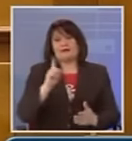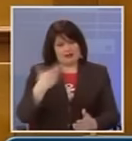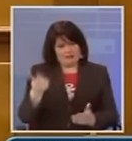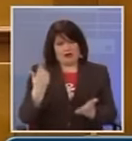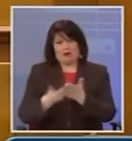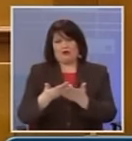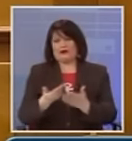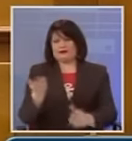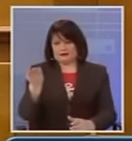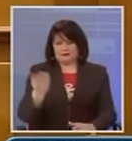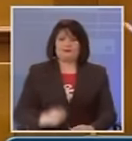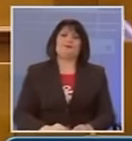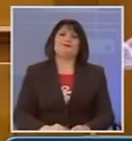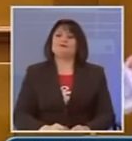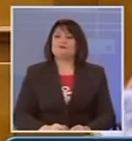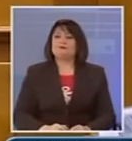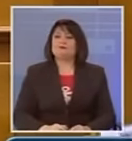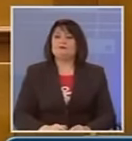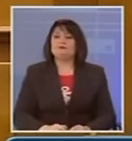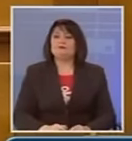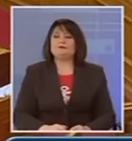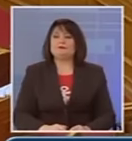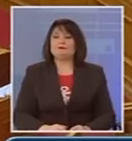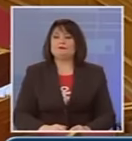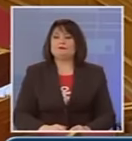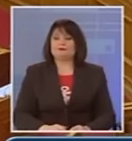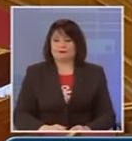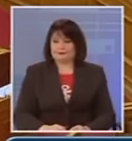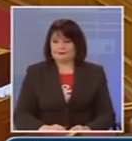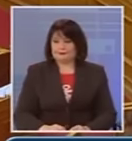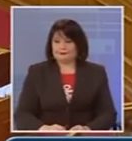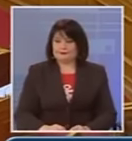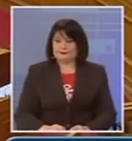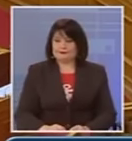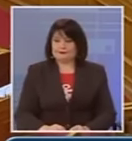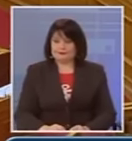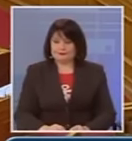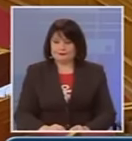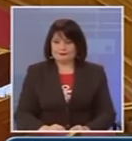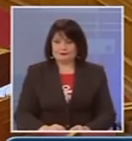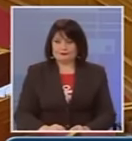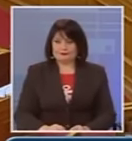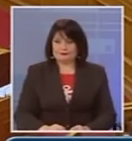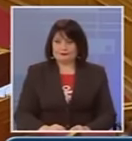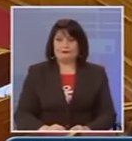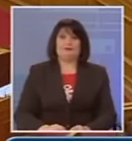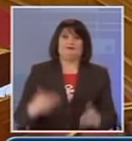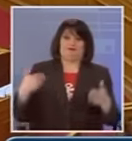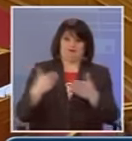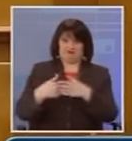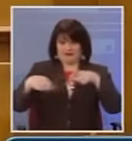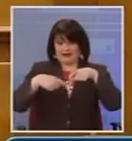υπάρχει και απάνθισμα από τέτοιες δηλώσεις και παρακαλώ για τα πρακτικά. Και μέχρι τα τέλη